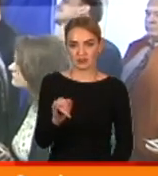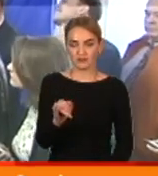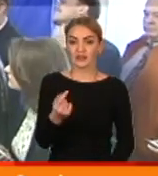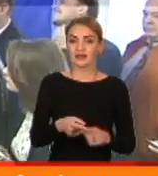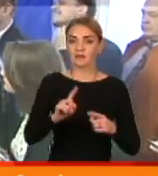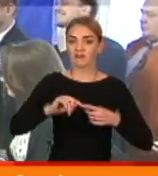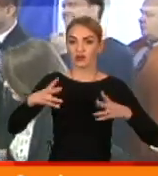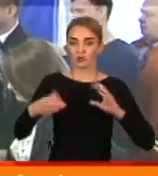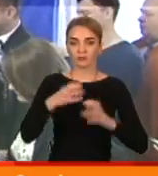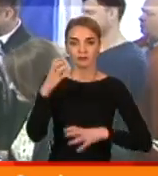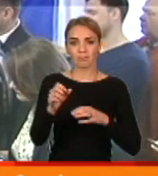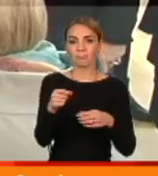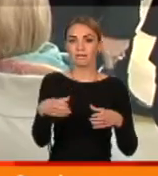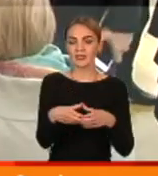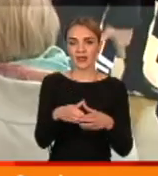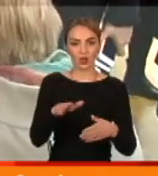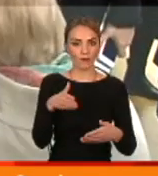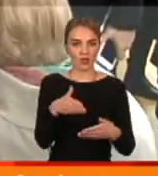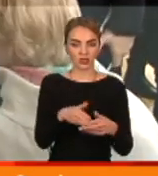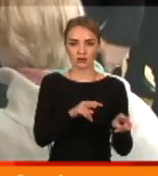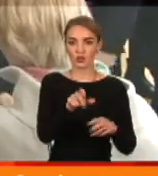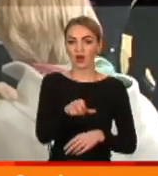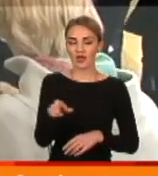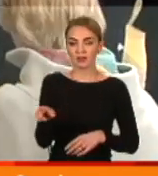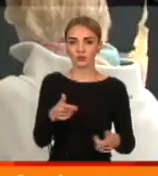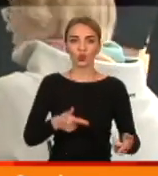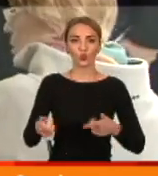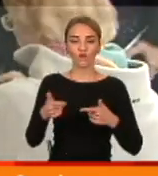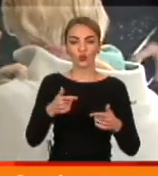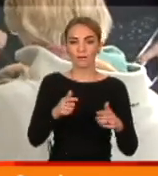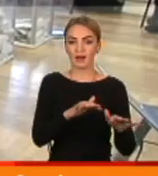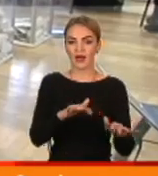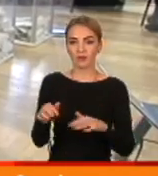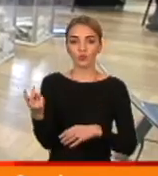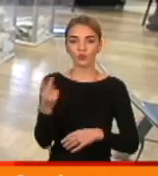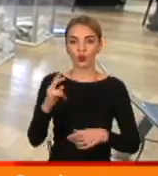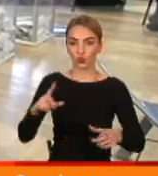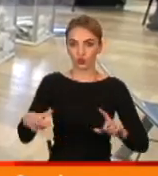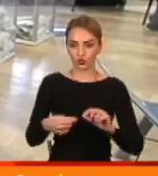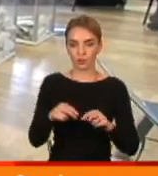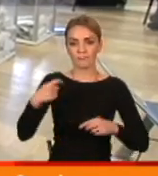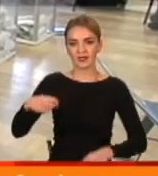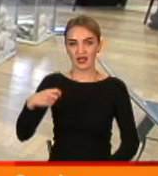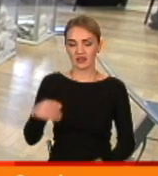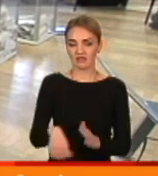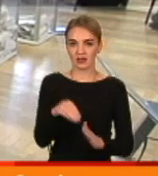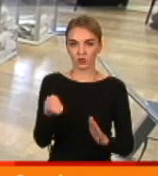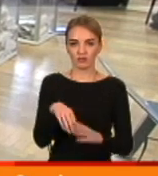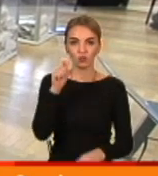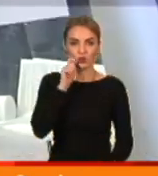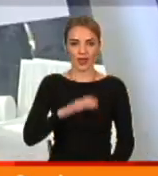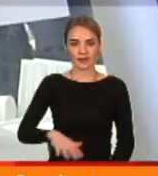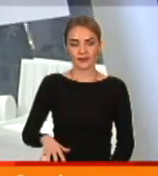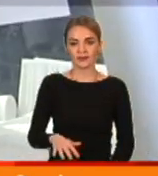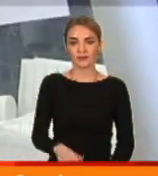Цими висновками міжнародна місія не обмежиться, спостерігатиме і за підготовкою та перебігом другого туру президентських виборів в